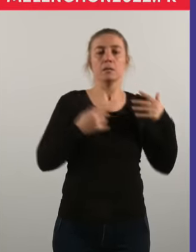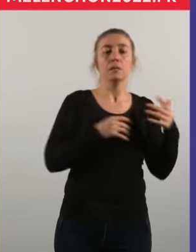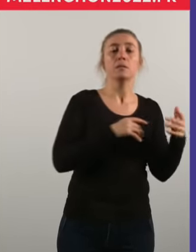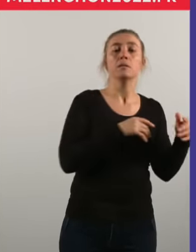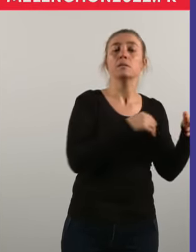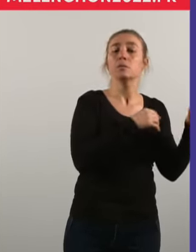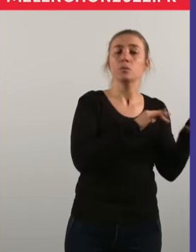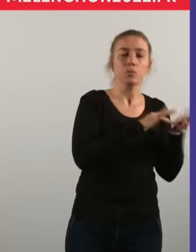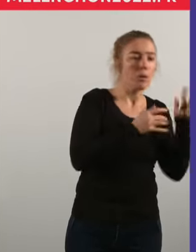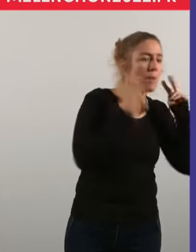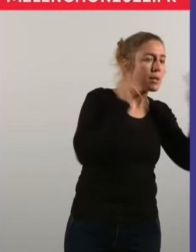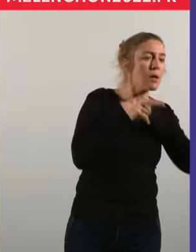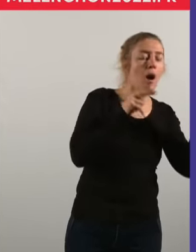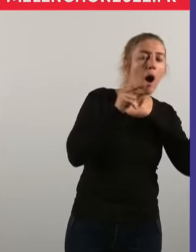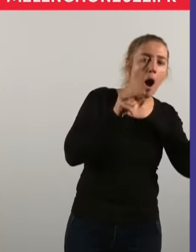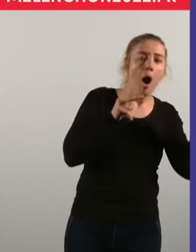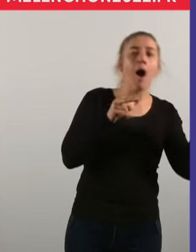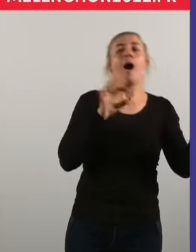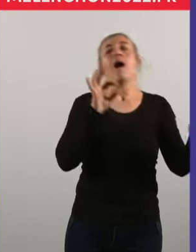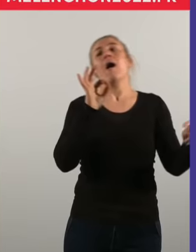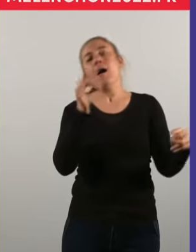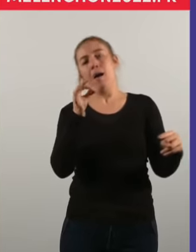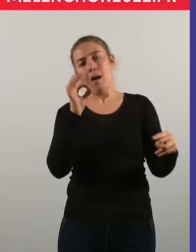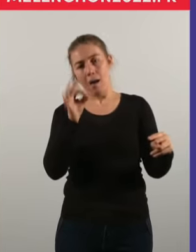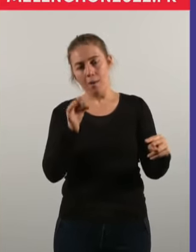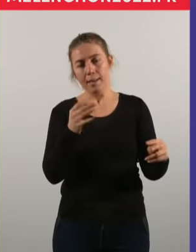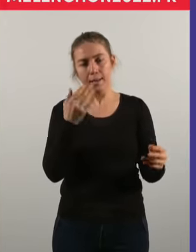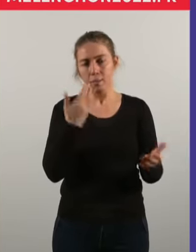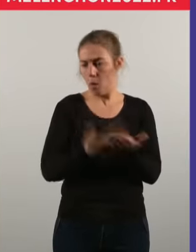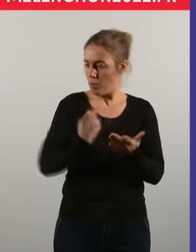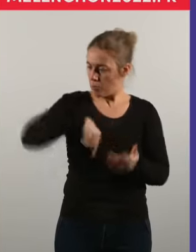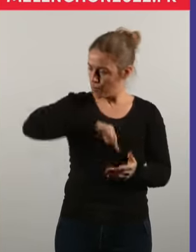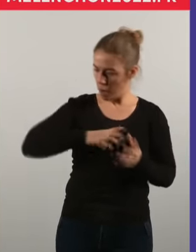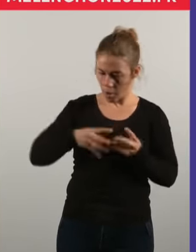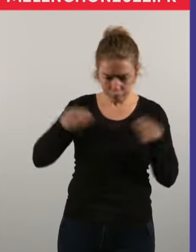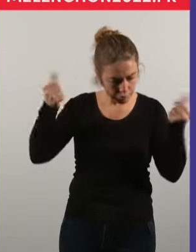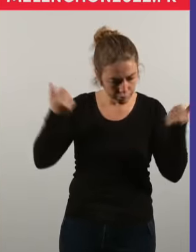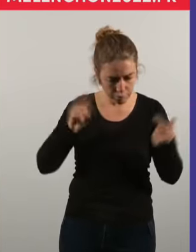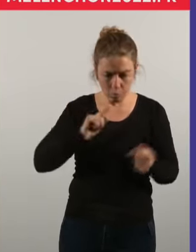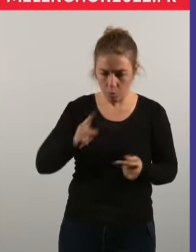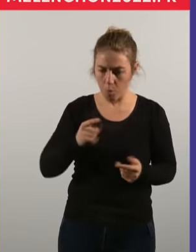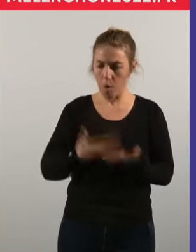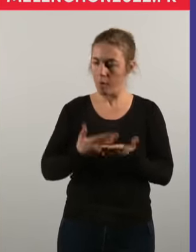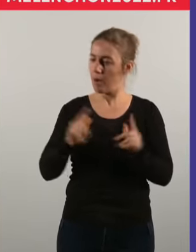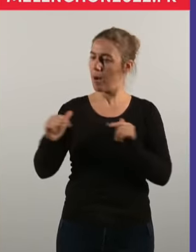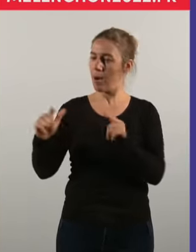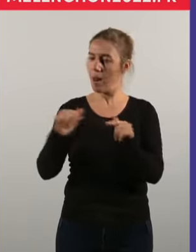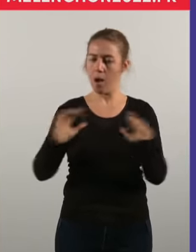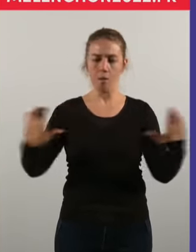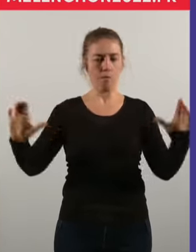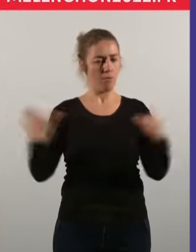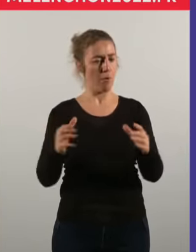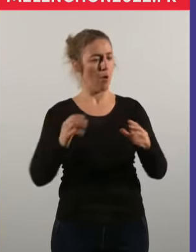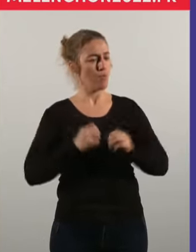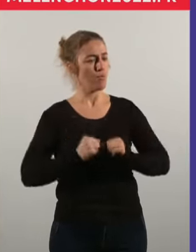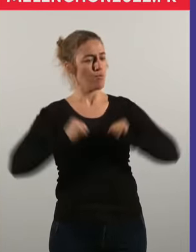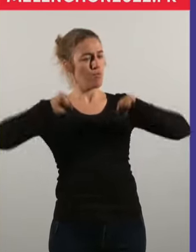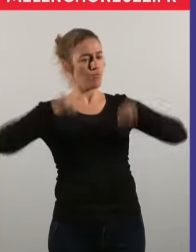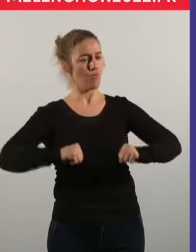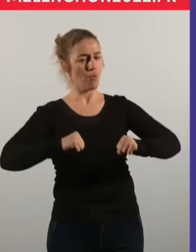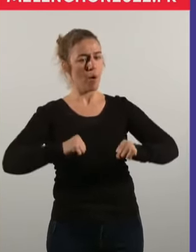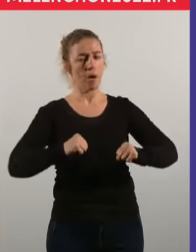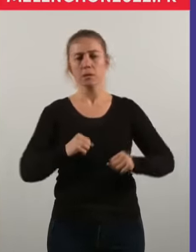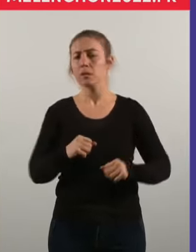parce qu'ils se disent « Ah, eh bien je savais bien qu'on n'avait pas disparu. Nous revoilà, nous sommes la grande force, vos visages sont